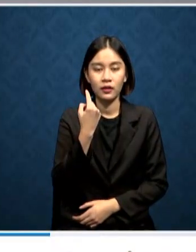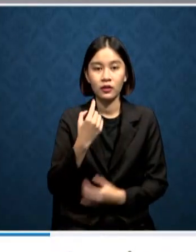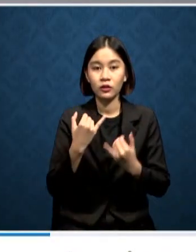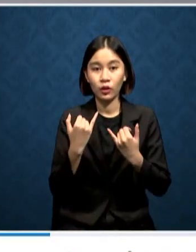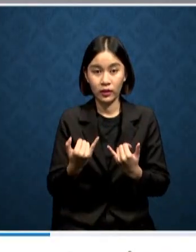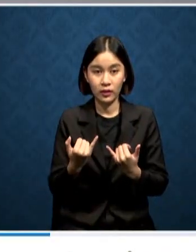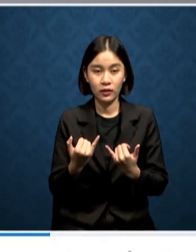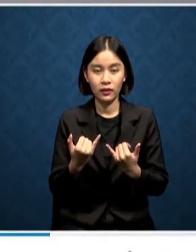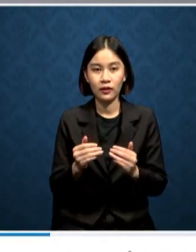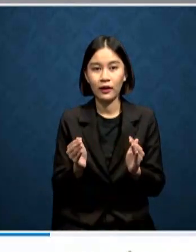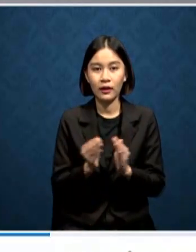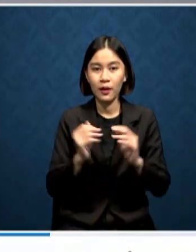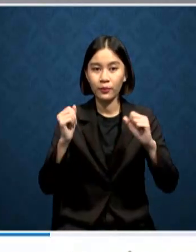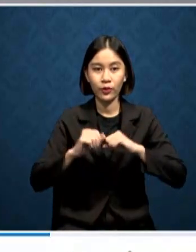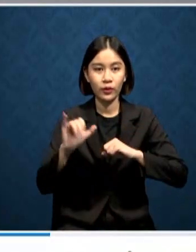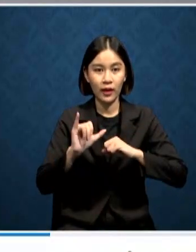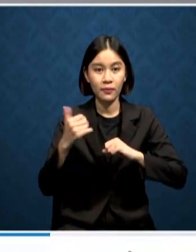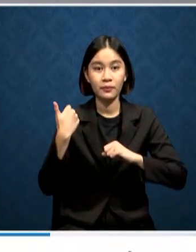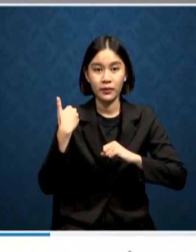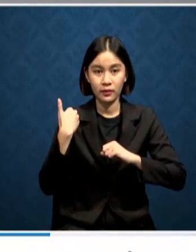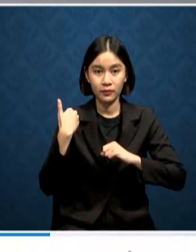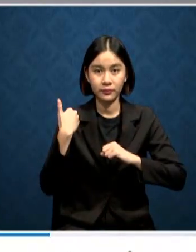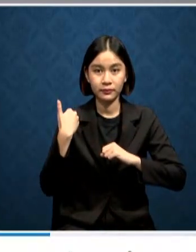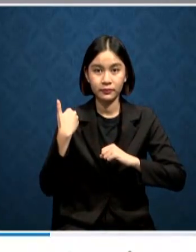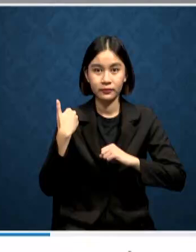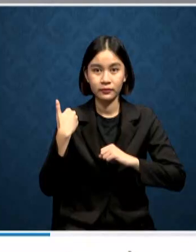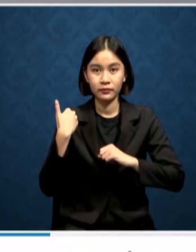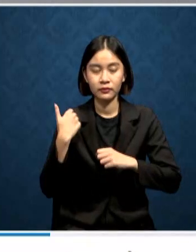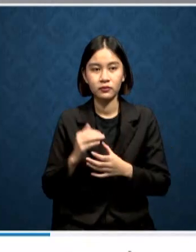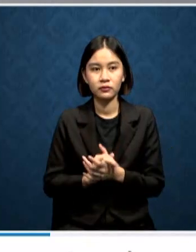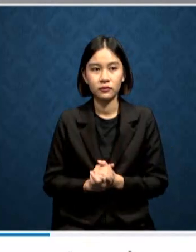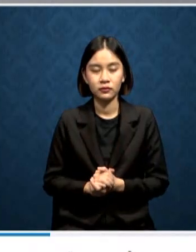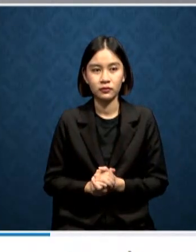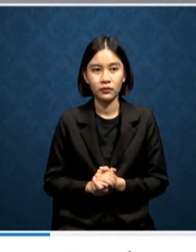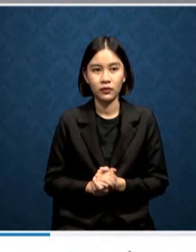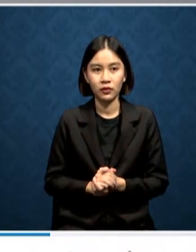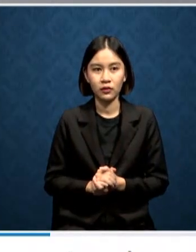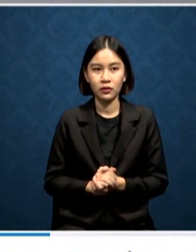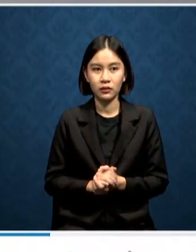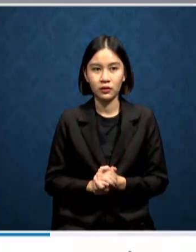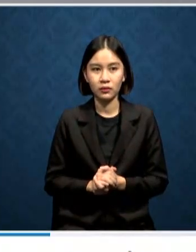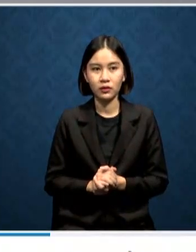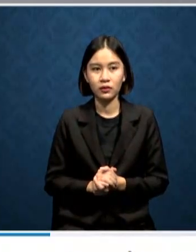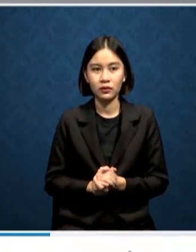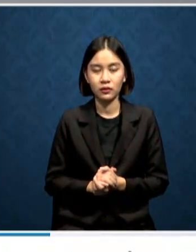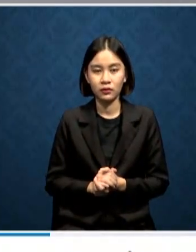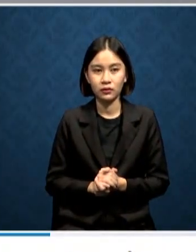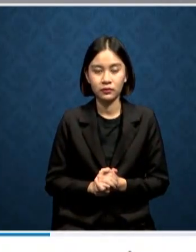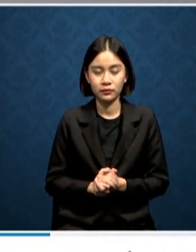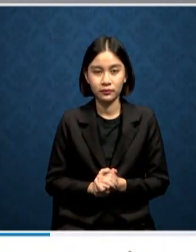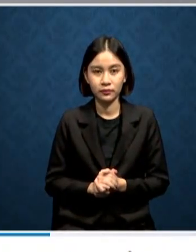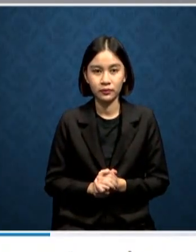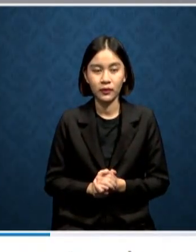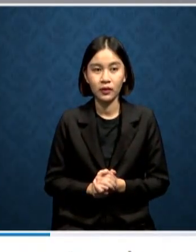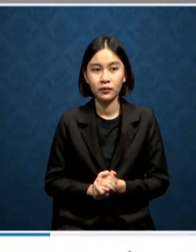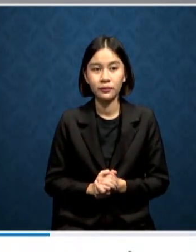ไม่ได้ลงคะแนนครับ ครับ